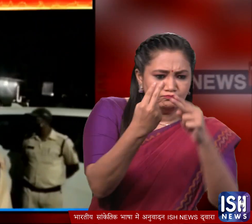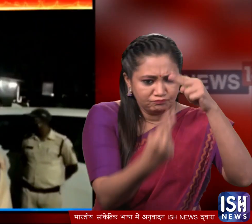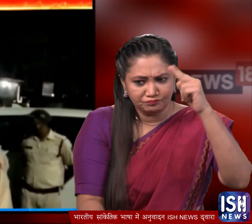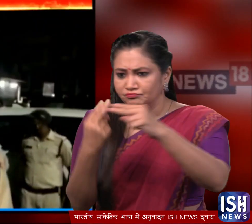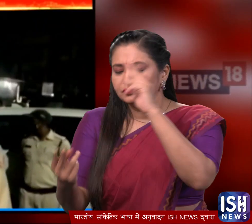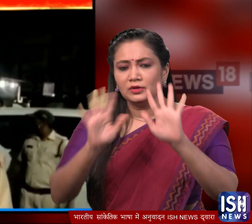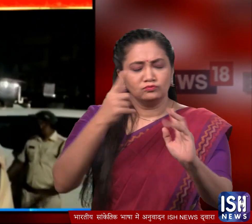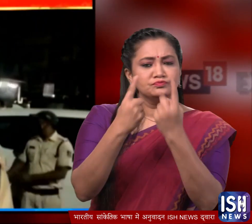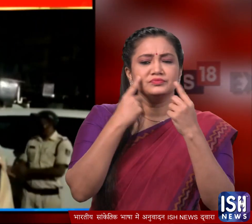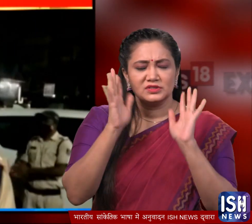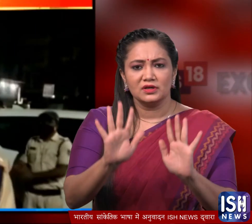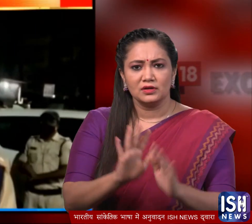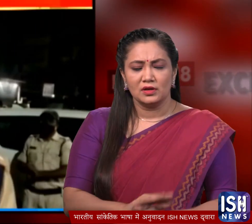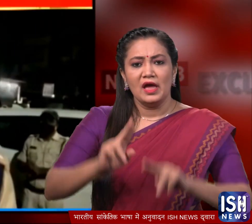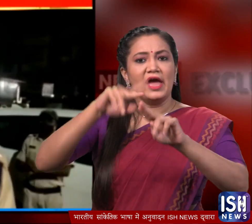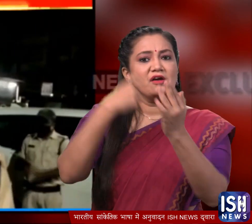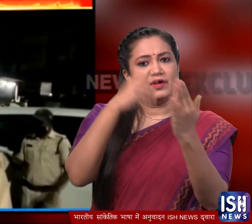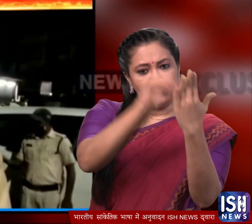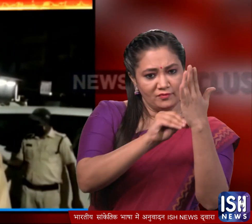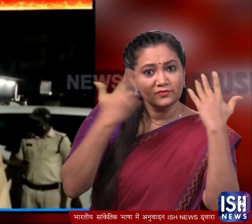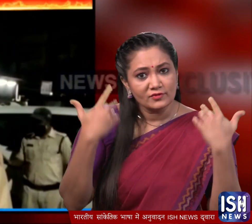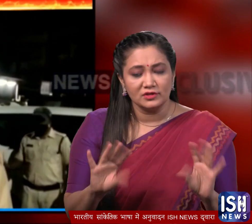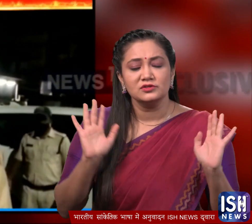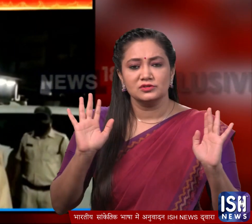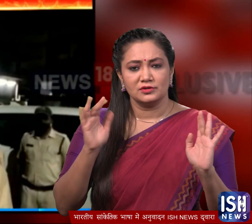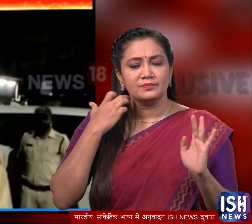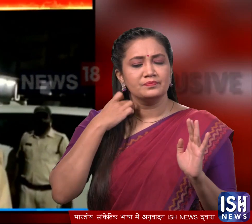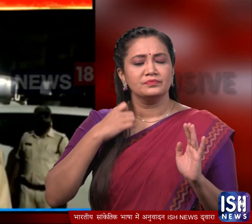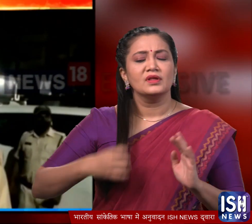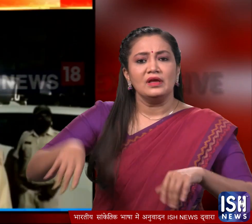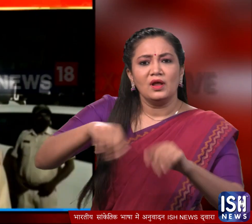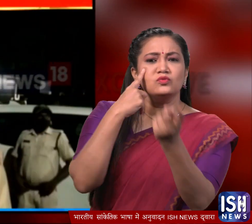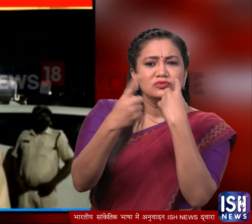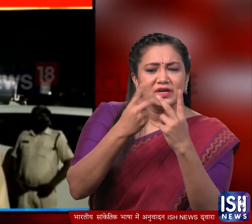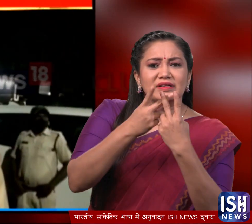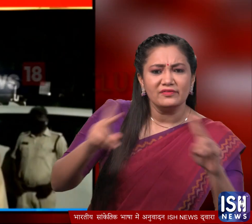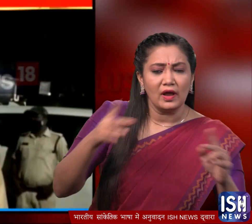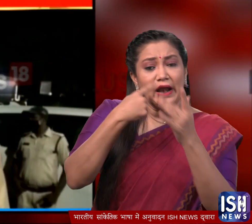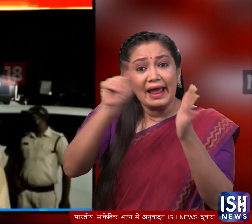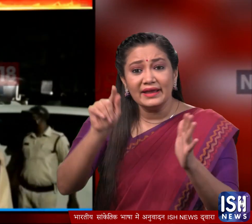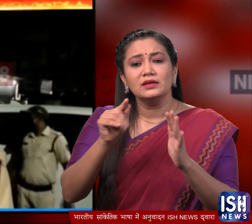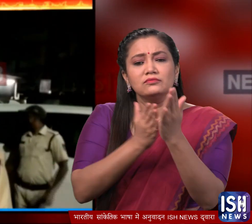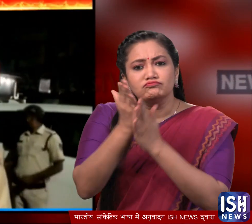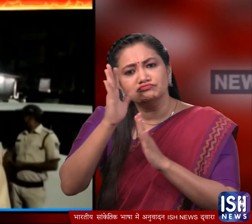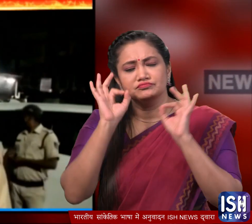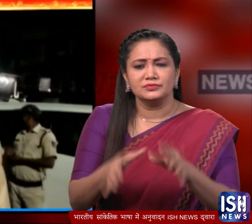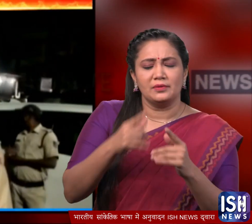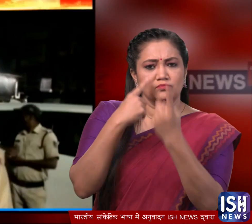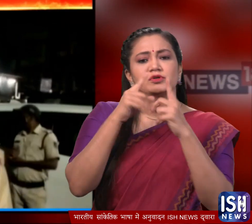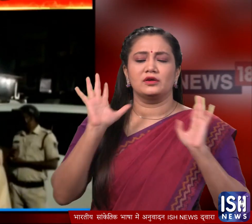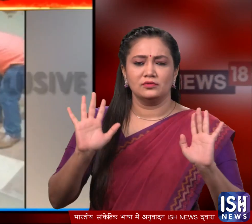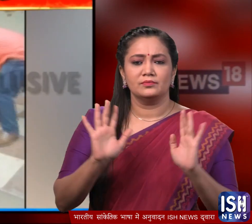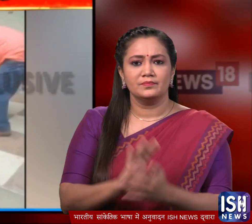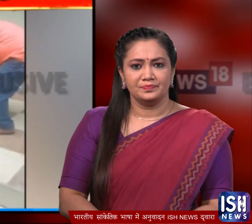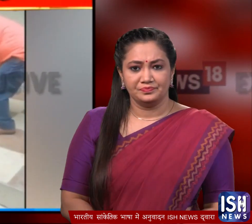कार्रवाई का भरोसा दिया। पुलिस ने एफआईआर दर्ज करी और उसमें जो कार्रवाई है, जो सही कार्रवाई है, जो न्यायपूर्ण कार्रवाई है, वो की जा